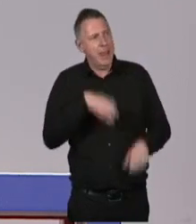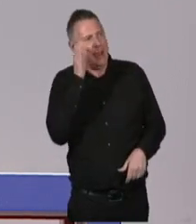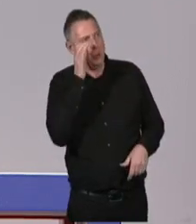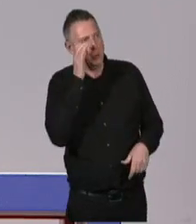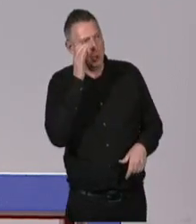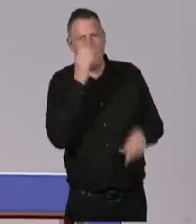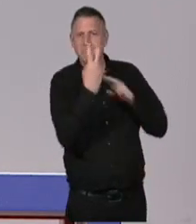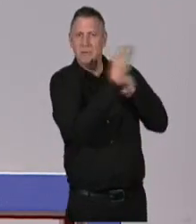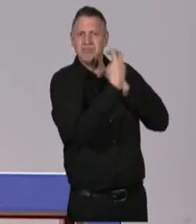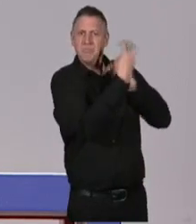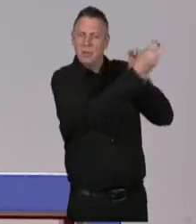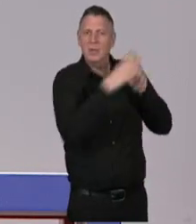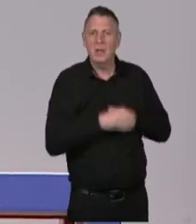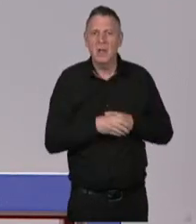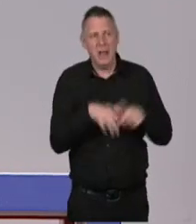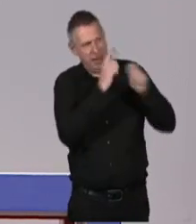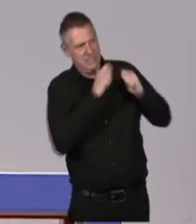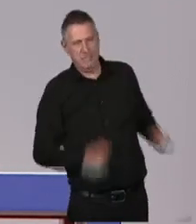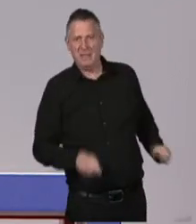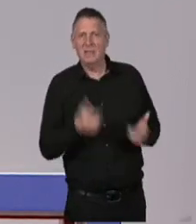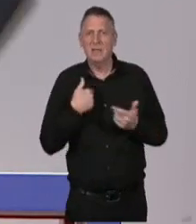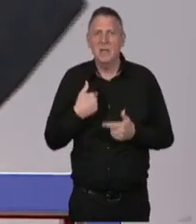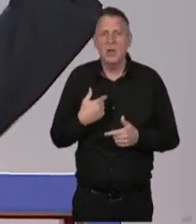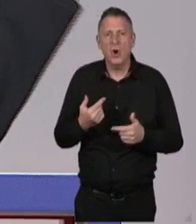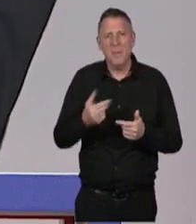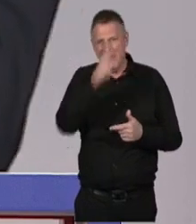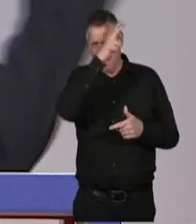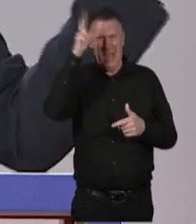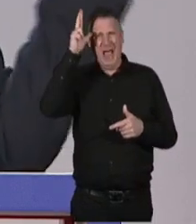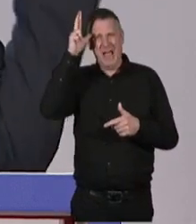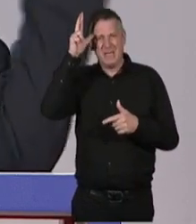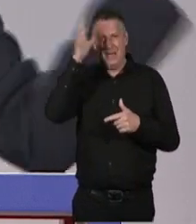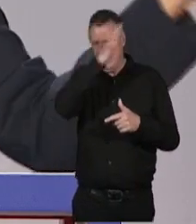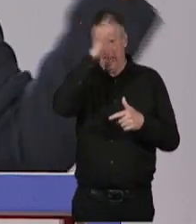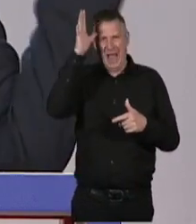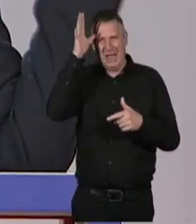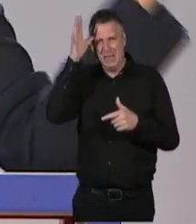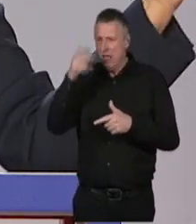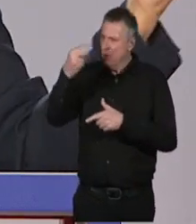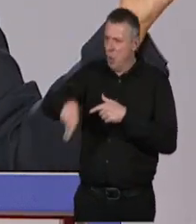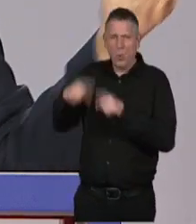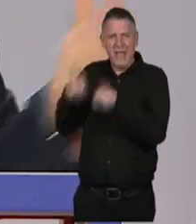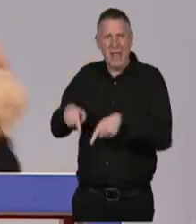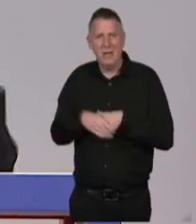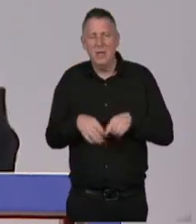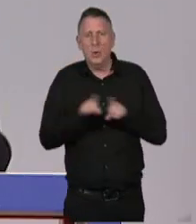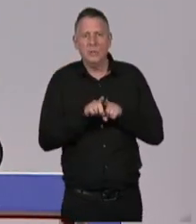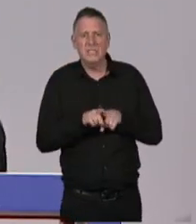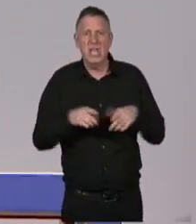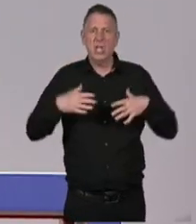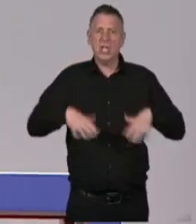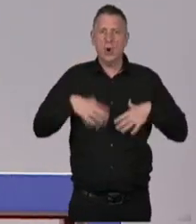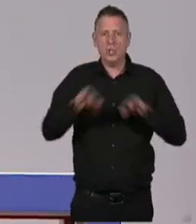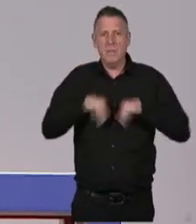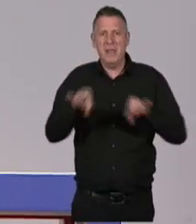La France qui dit non à la guerre en Irak, la France qui fait reculer les chars russes en Géorgie. Moi,